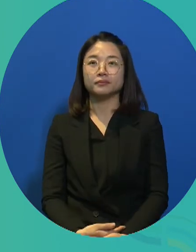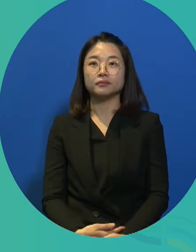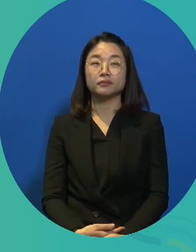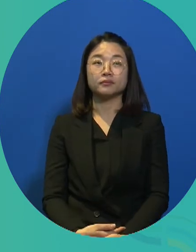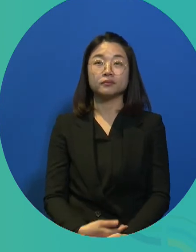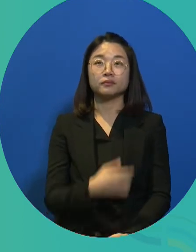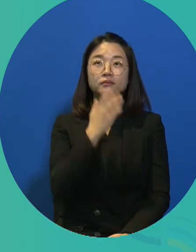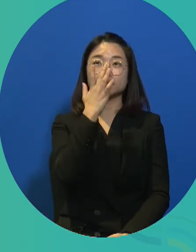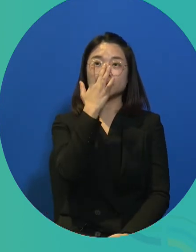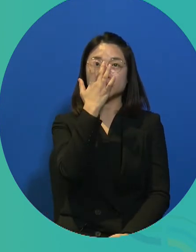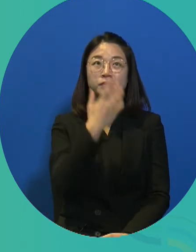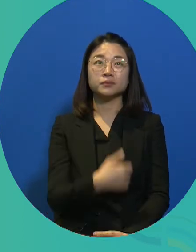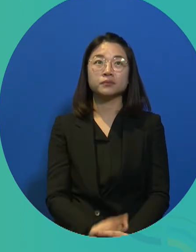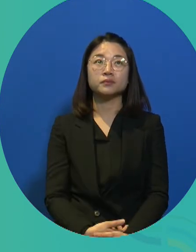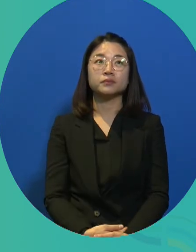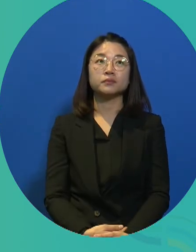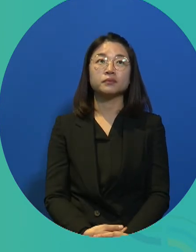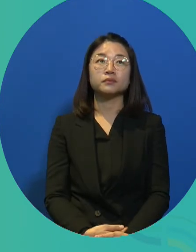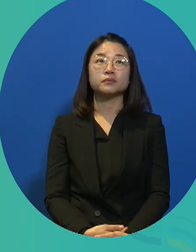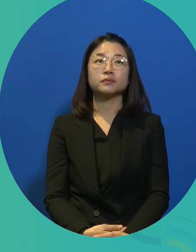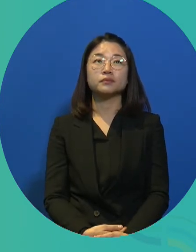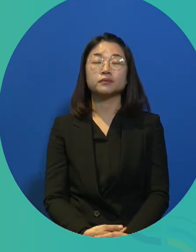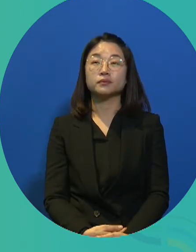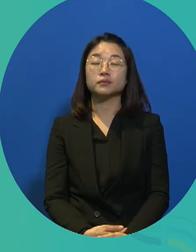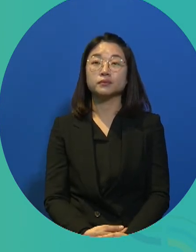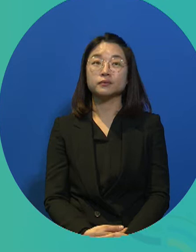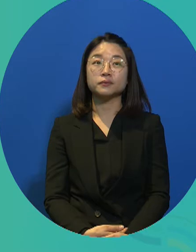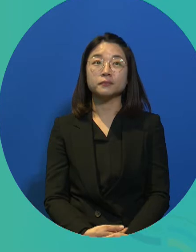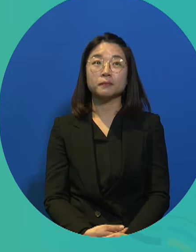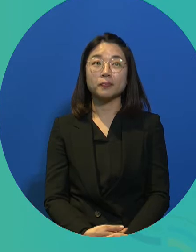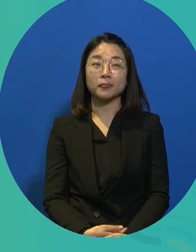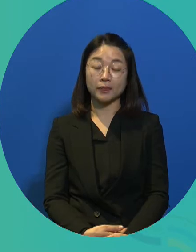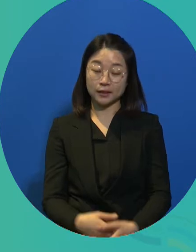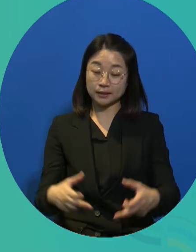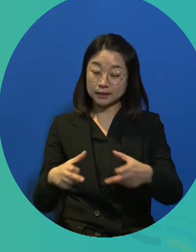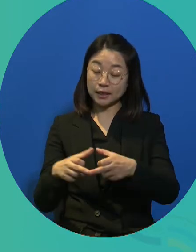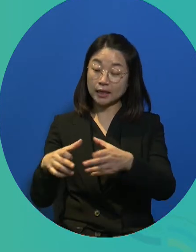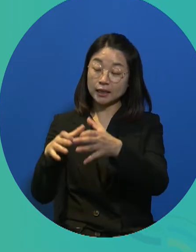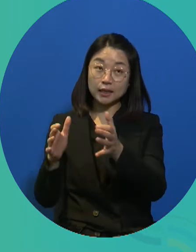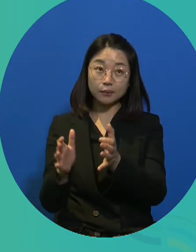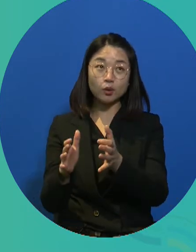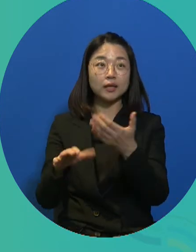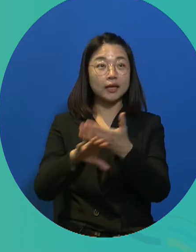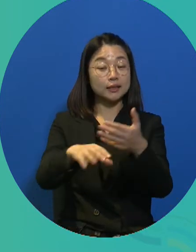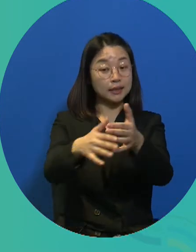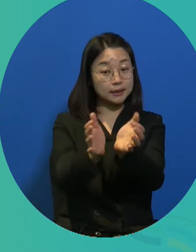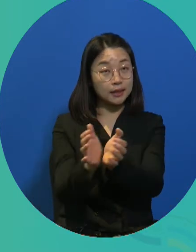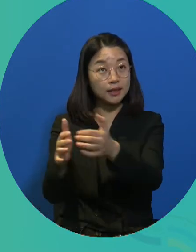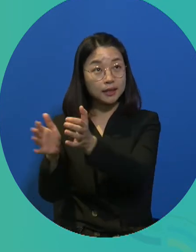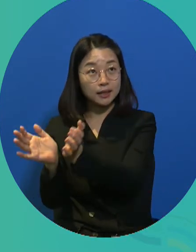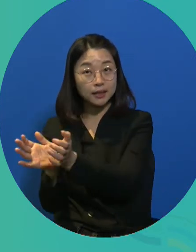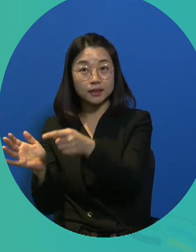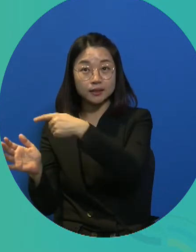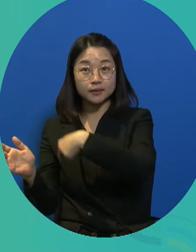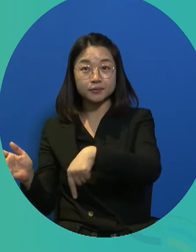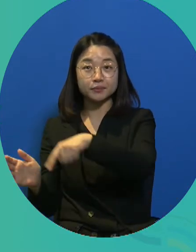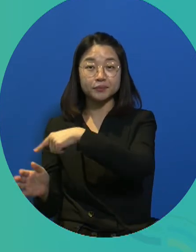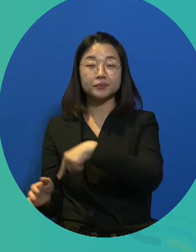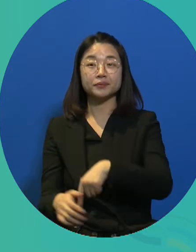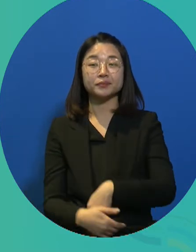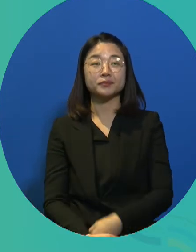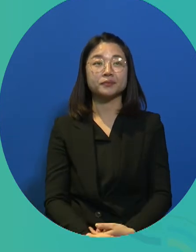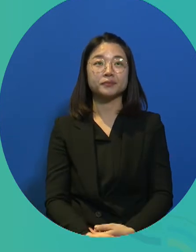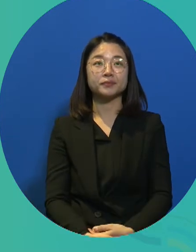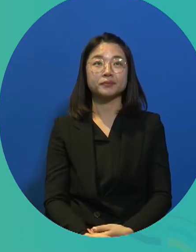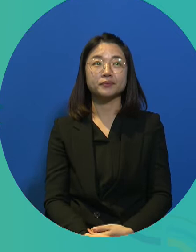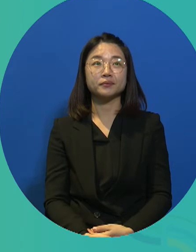CRPD 선택 의정서 비준이 단체들에게 미치는 영향이라고 했을 때는 아마도 사회의 핵심적인